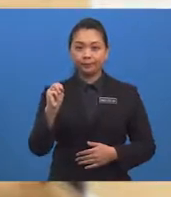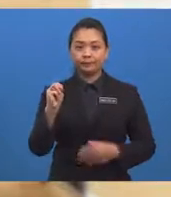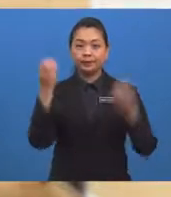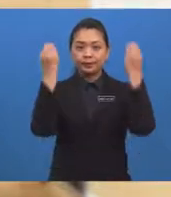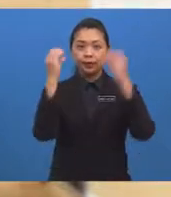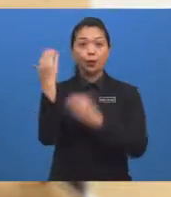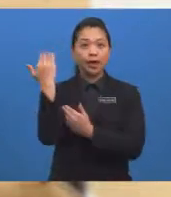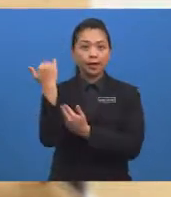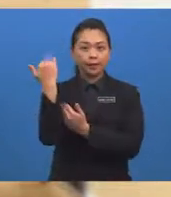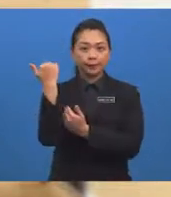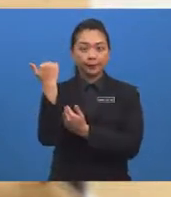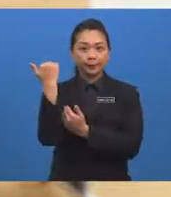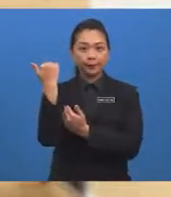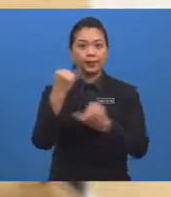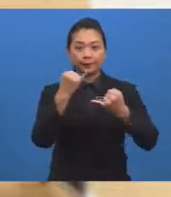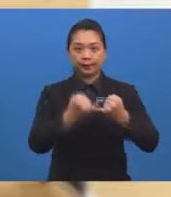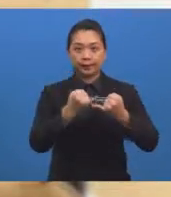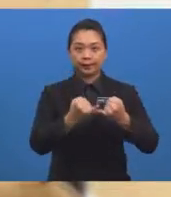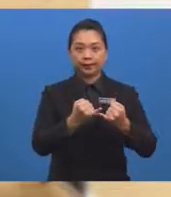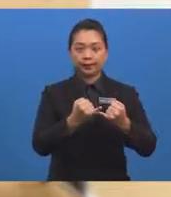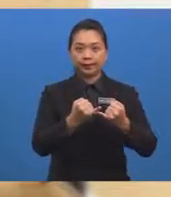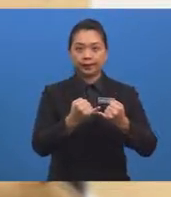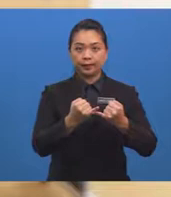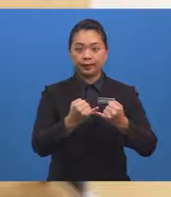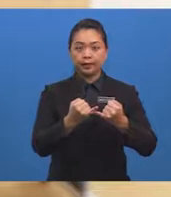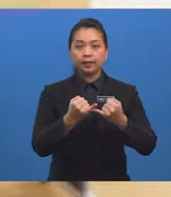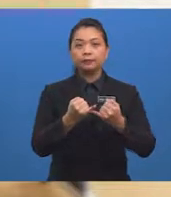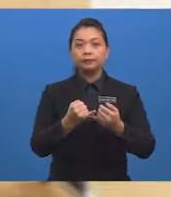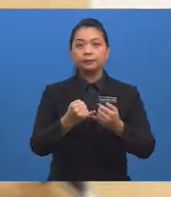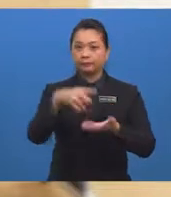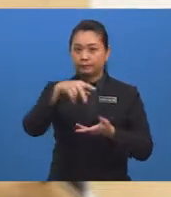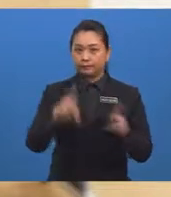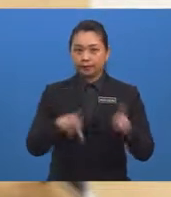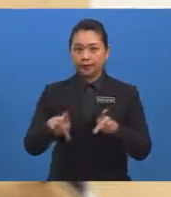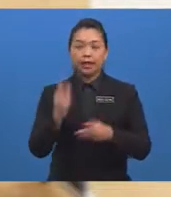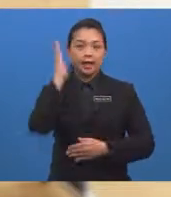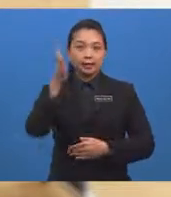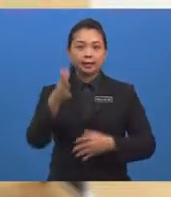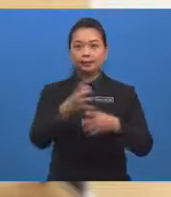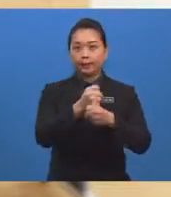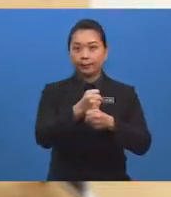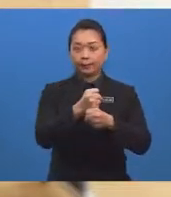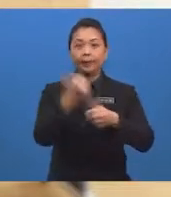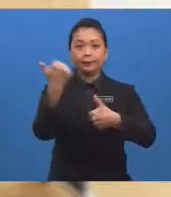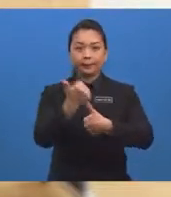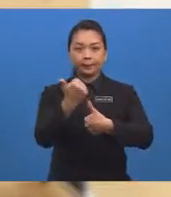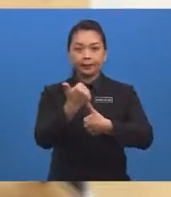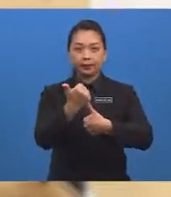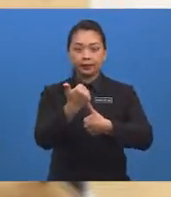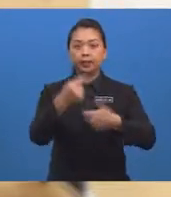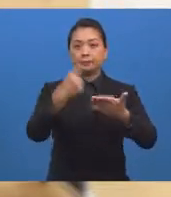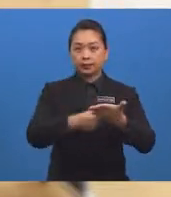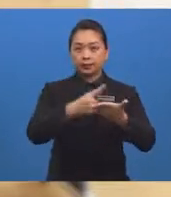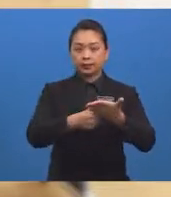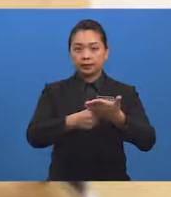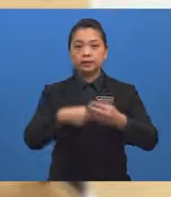Cikgu harap di akhir rancangan ini, para pelajar akan dapat pertama, membincangkan